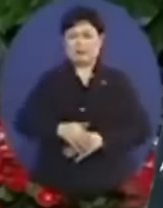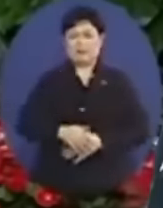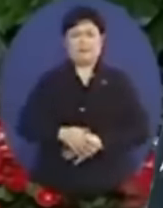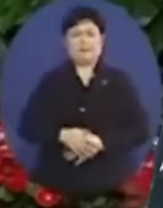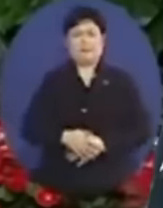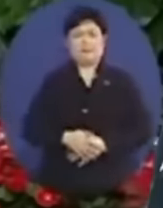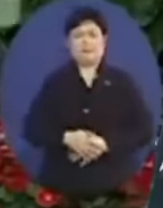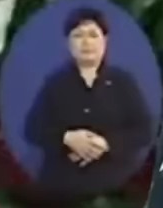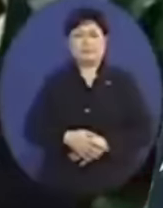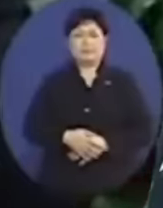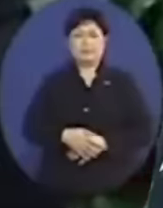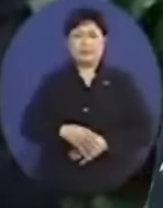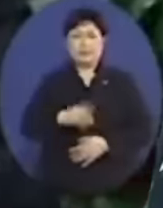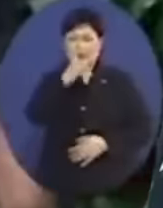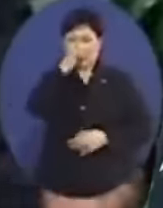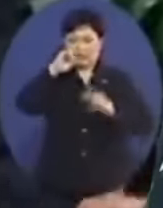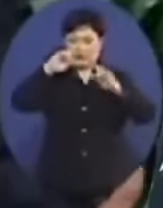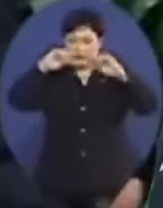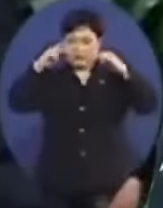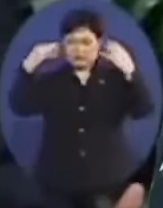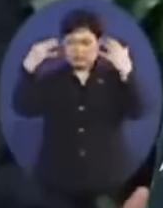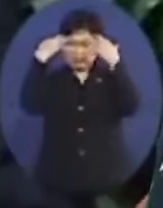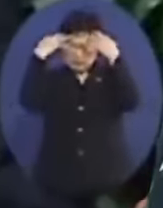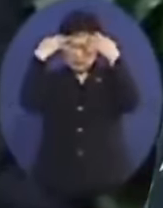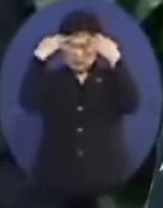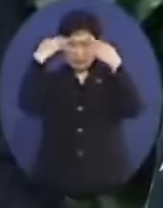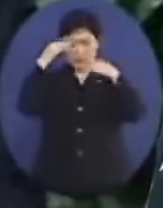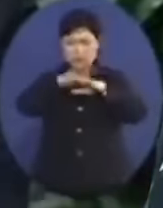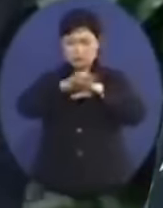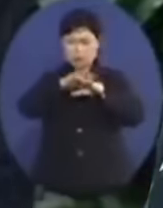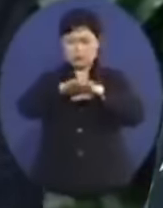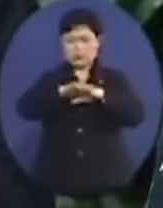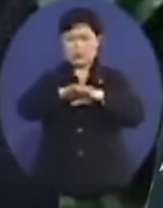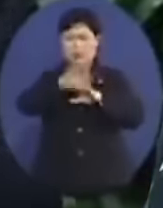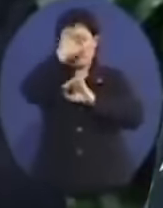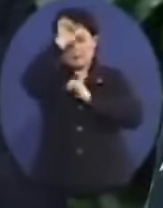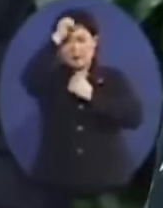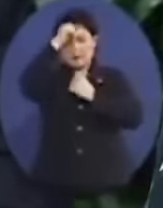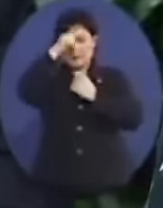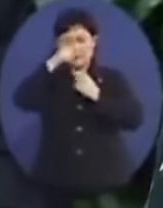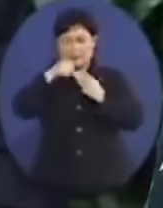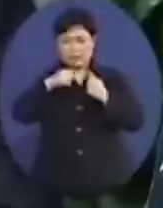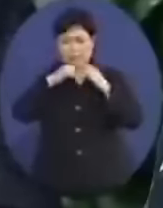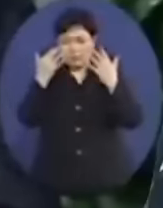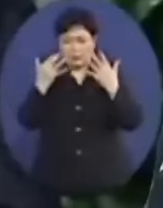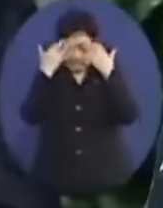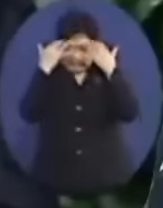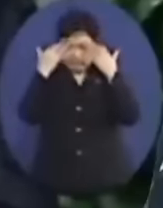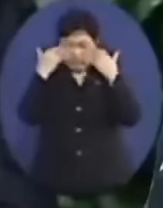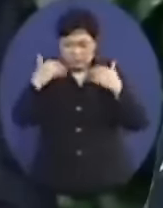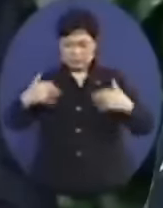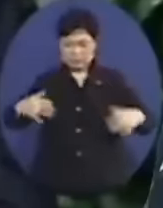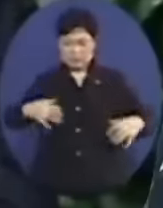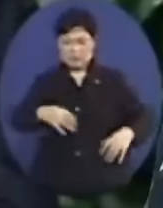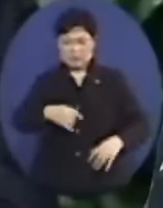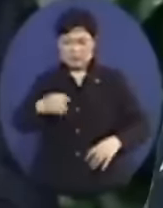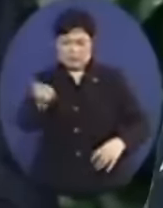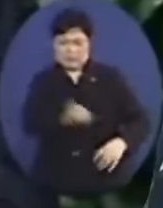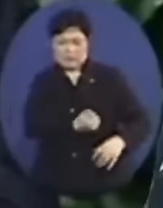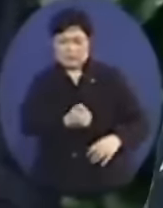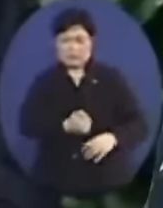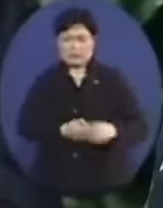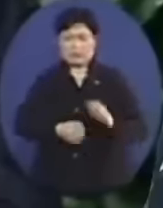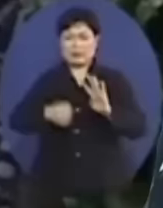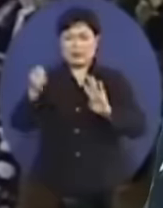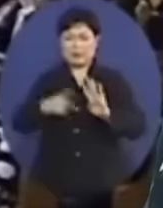함이요도 가시채 찔리고 말도 가시채 찔리고 구리도 창으로 찔렸 것 에베 2장